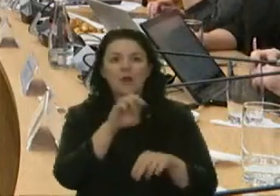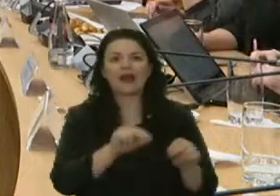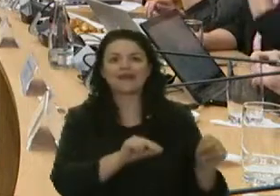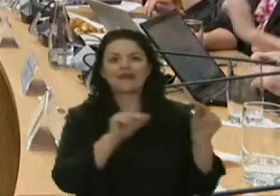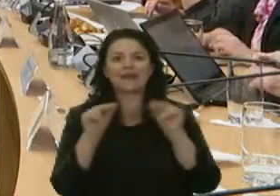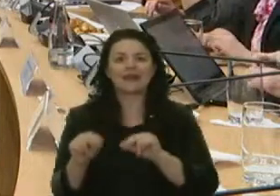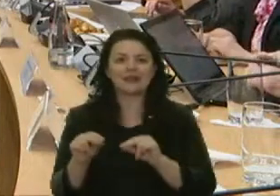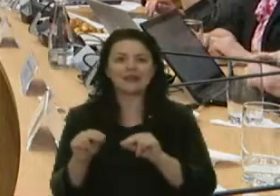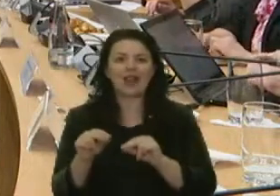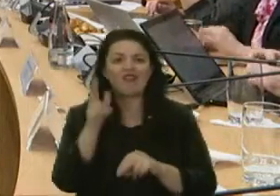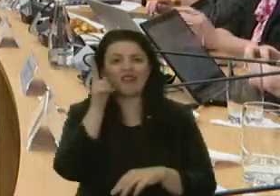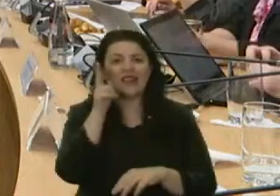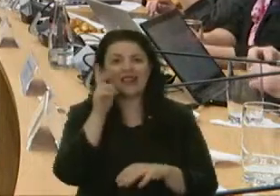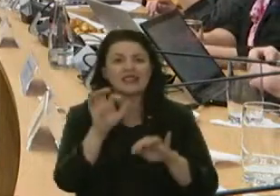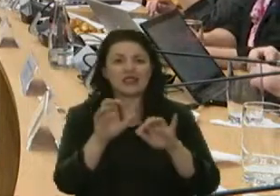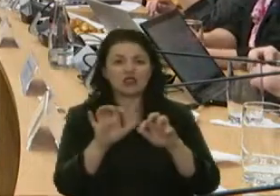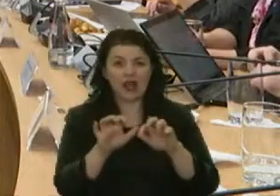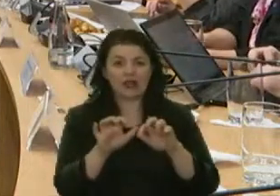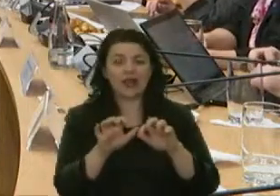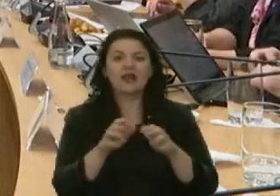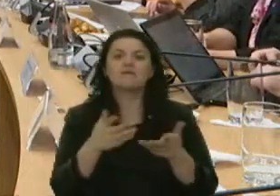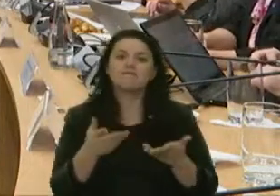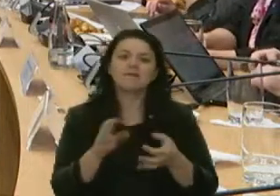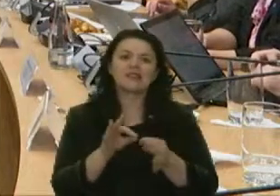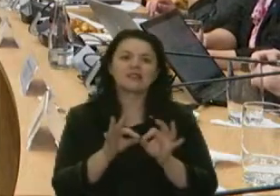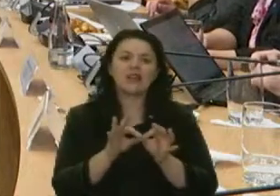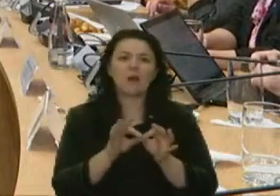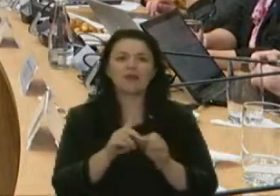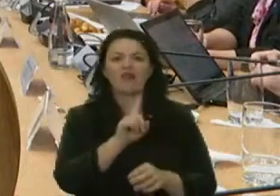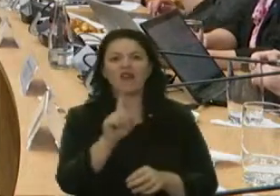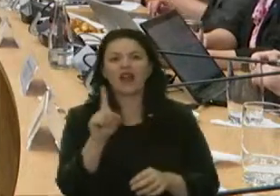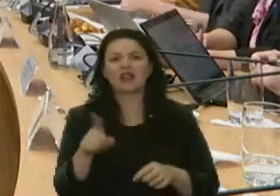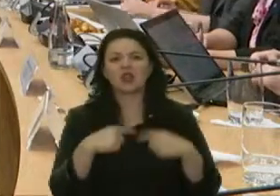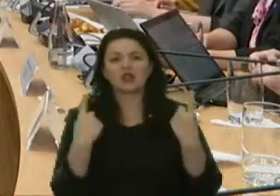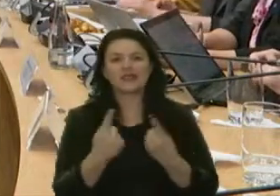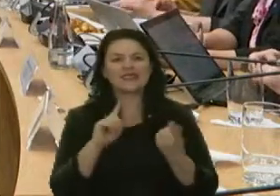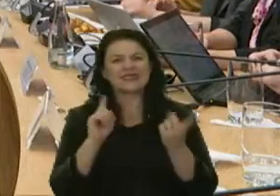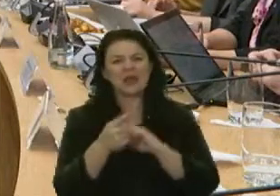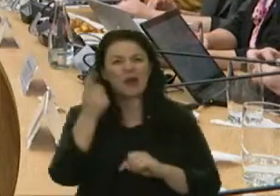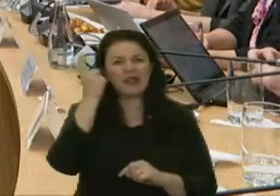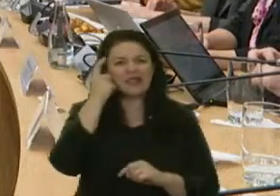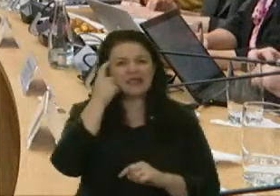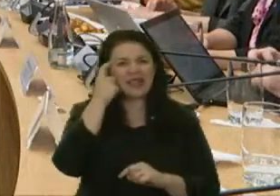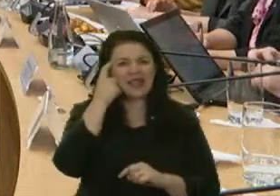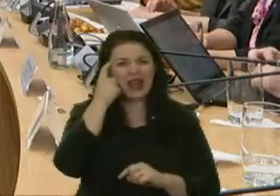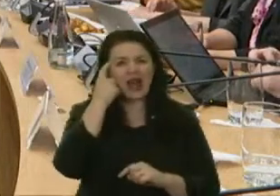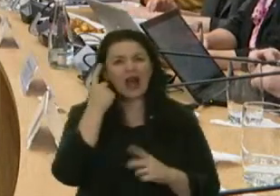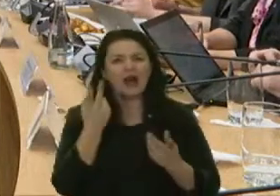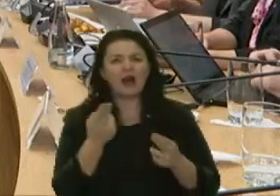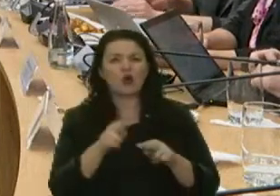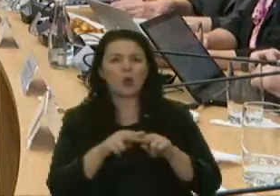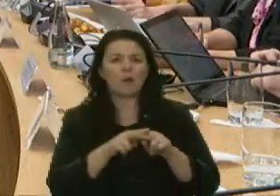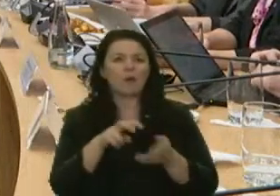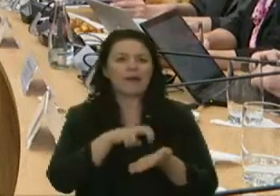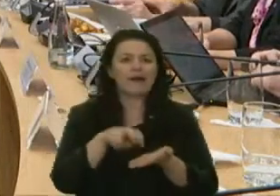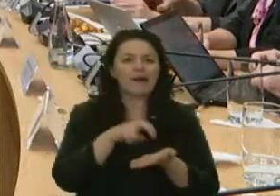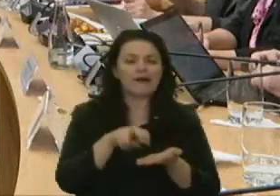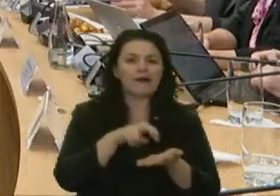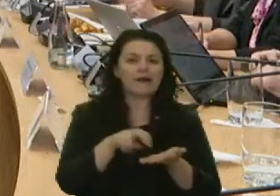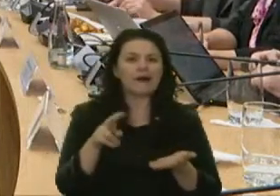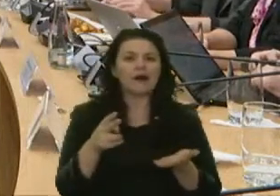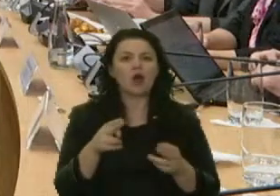verde și digitală care presupune în ultima instanță că fiecare dintre noi trebuie să ne schimbăm modul de a gândi modul de a ne deplasa modul de